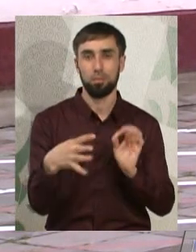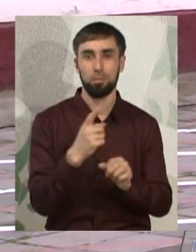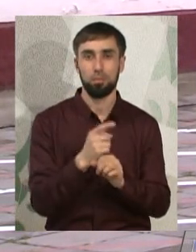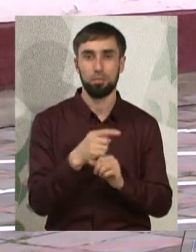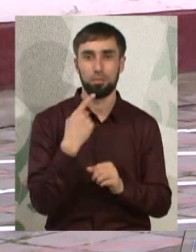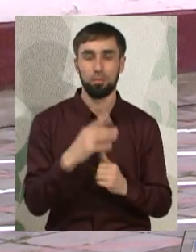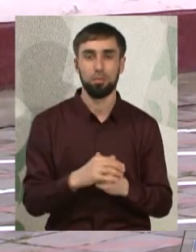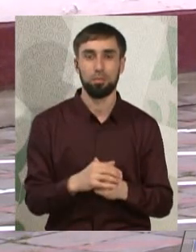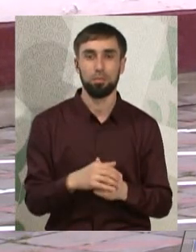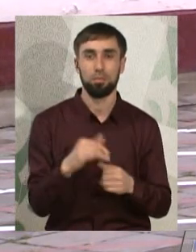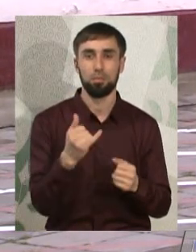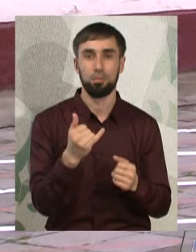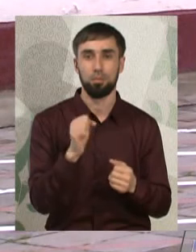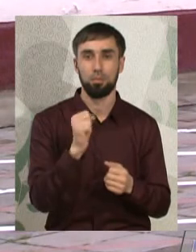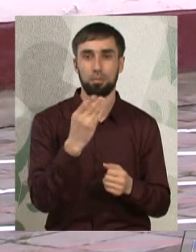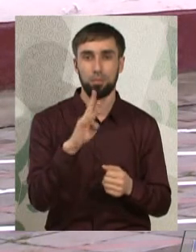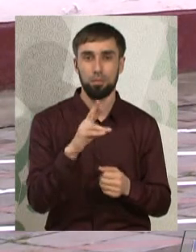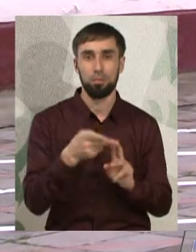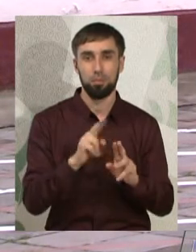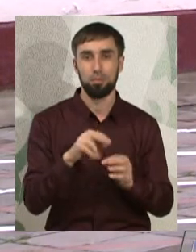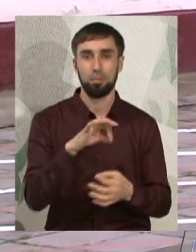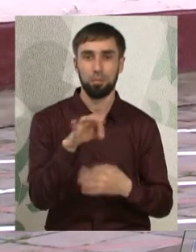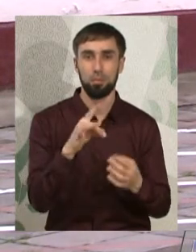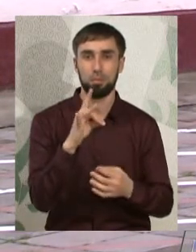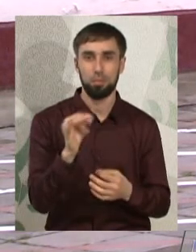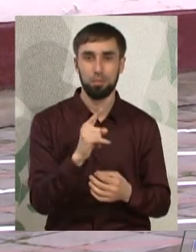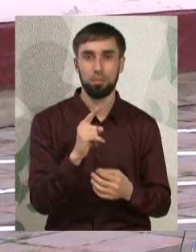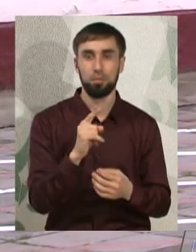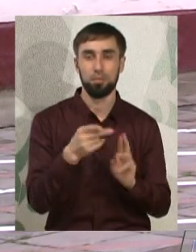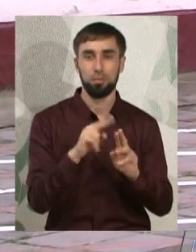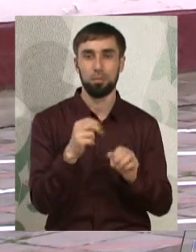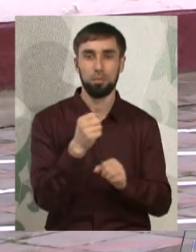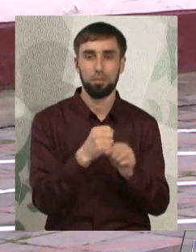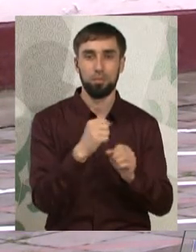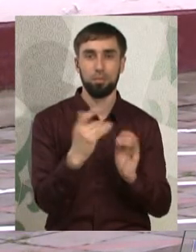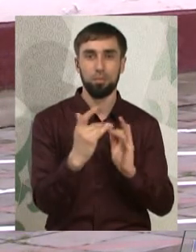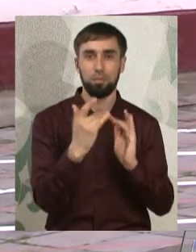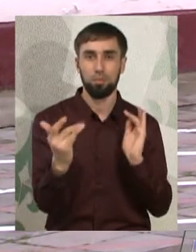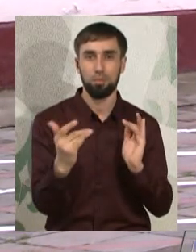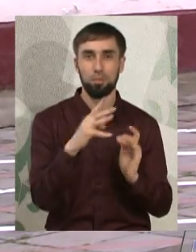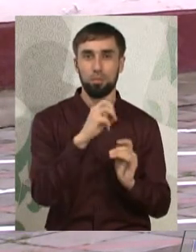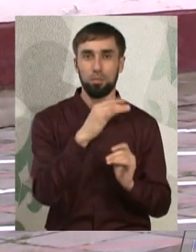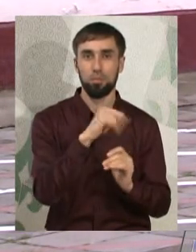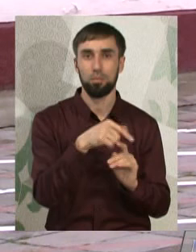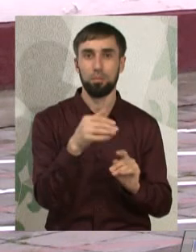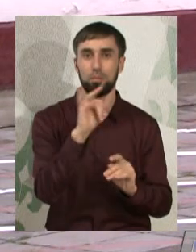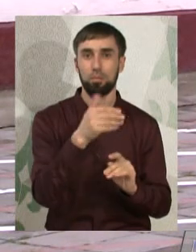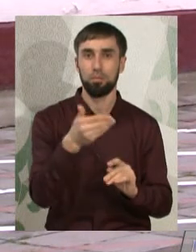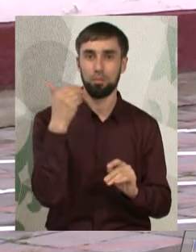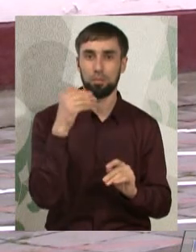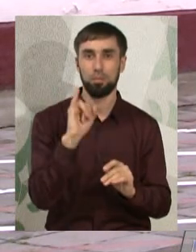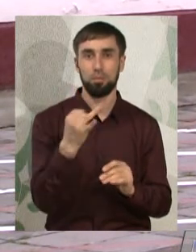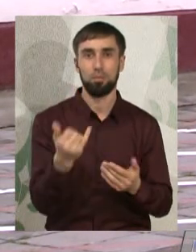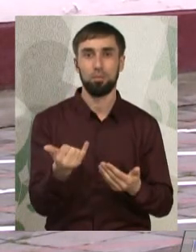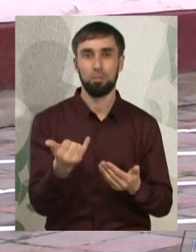И сегодняшняя акция – это лишний раз мостик провела между прошлым поколением, погибшими